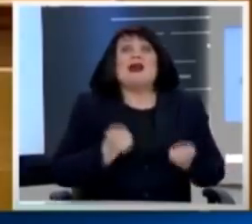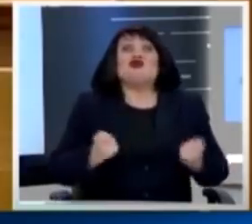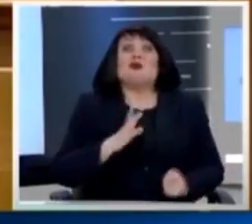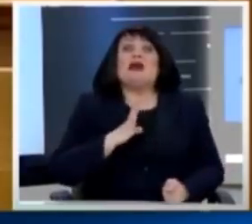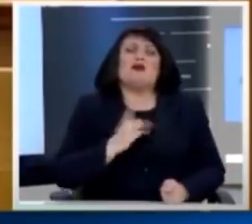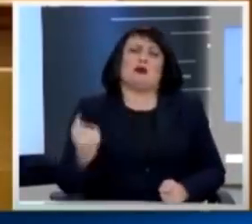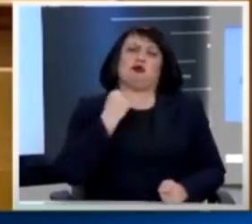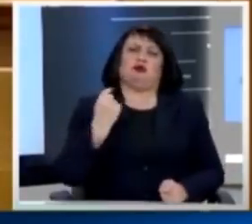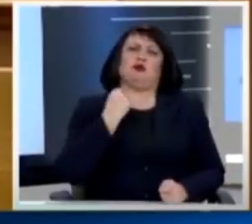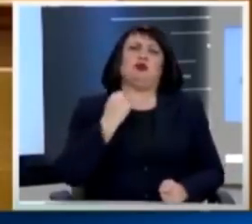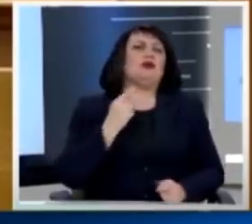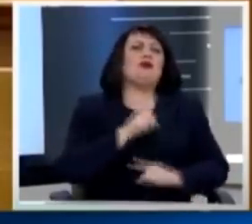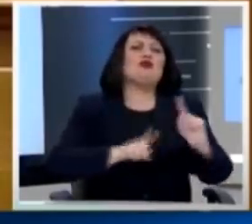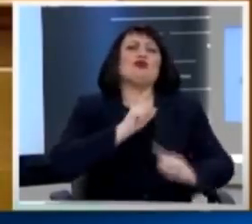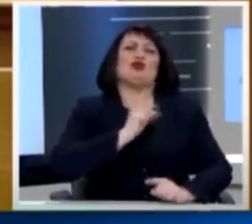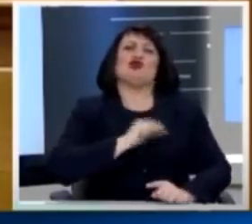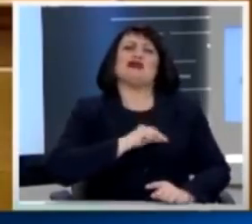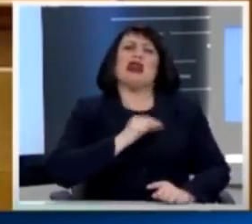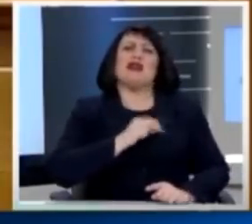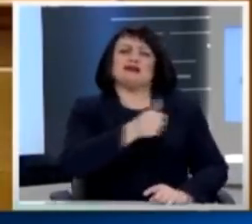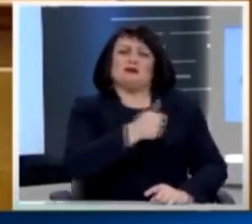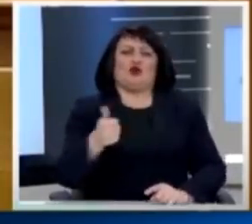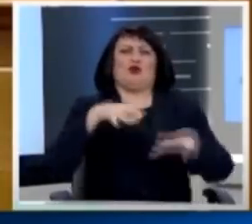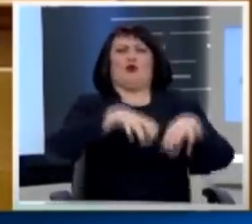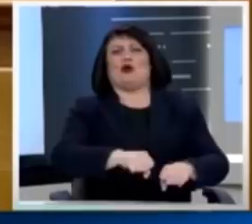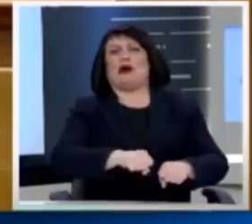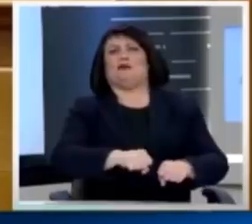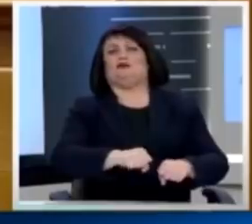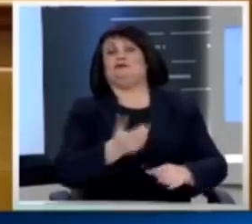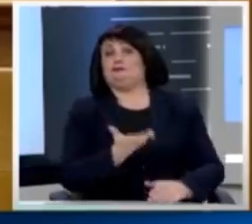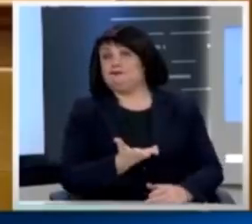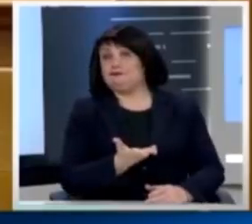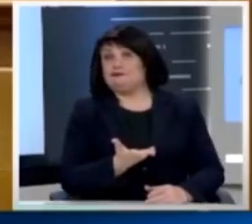εργαζόμενοι χάνουν για να κερδίζουν κάποια μονοπόλια. Και